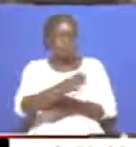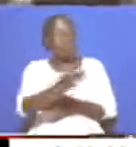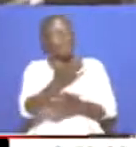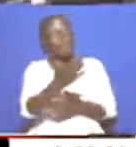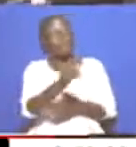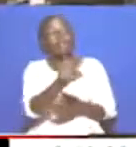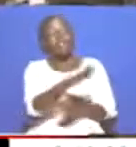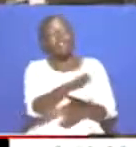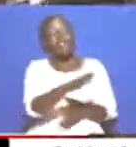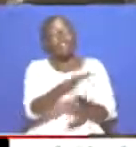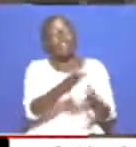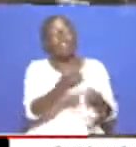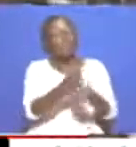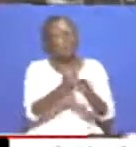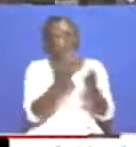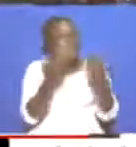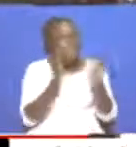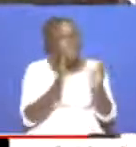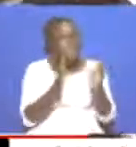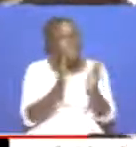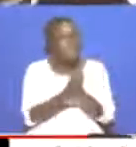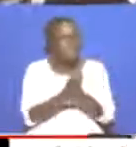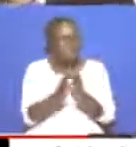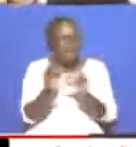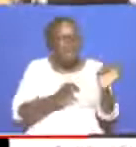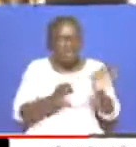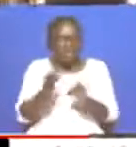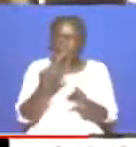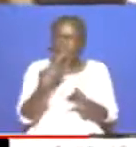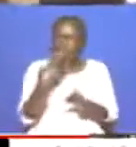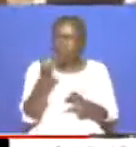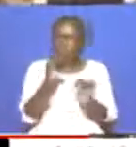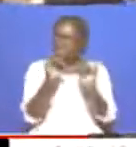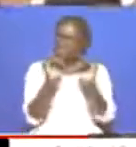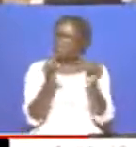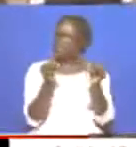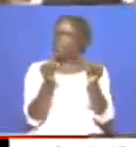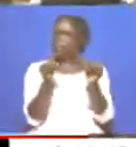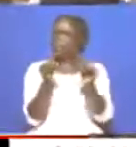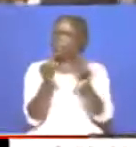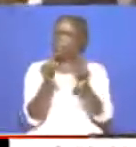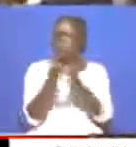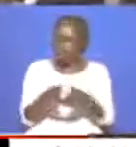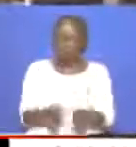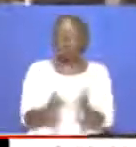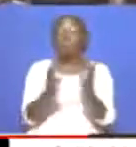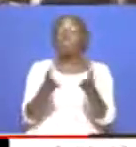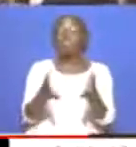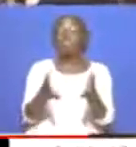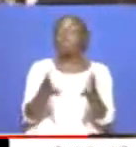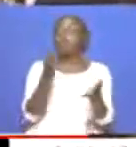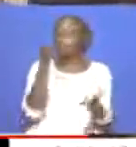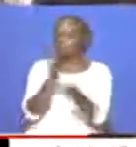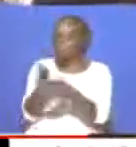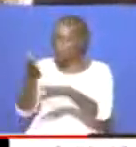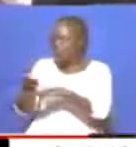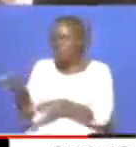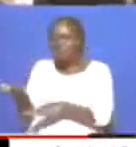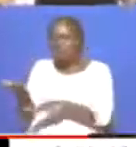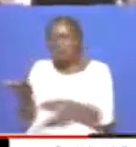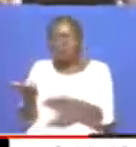situmetengeneza. Situmetengeneza kilomita 400 mpya ya lami hapa Narok. Ni kweli ama si kweli?